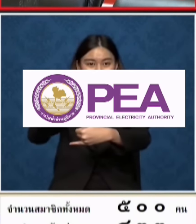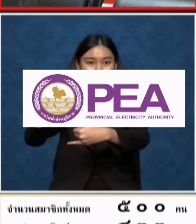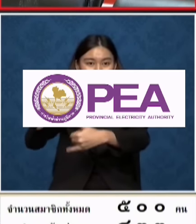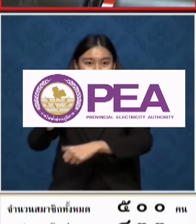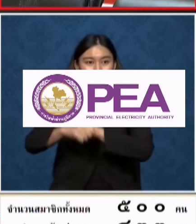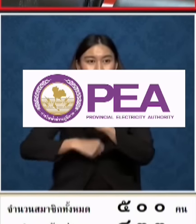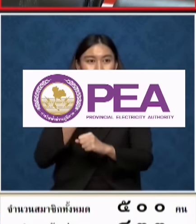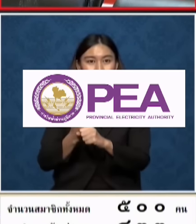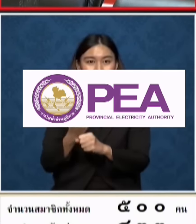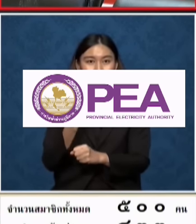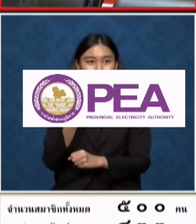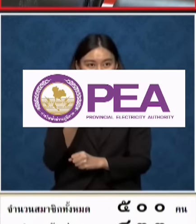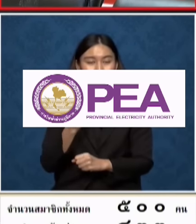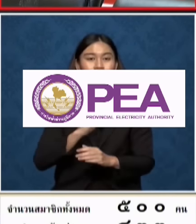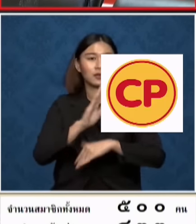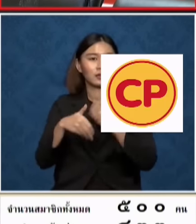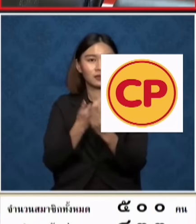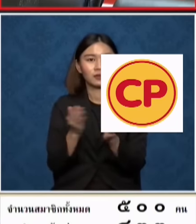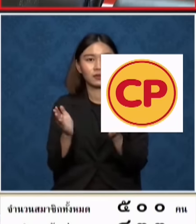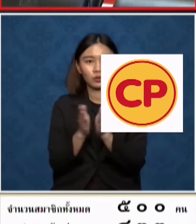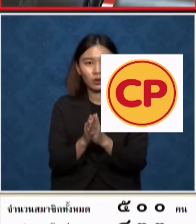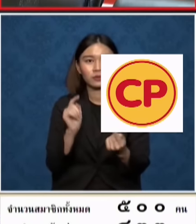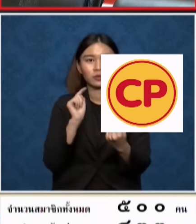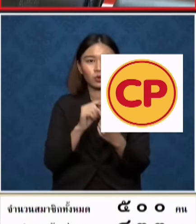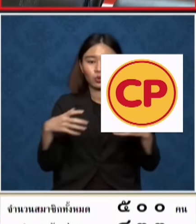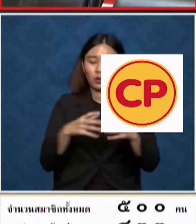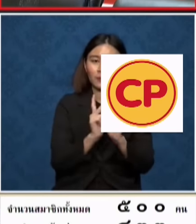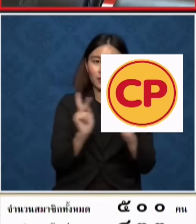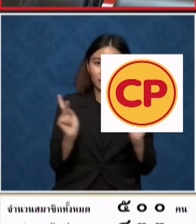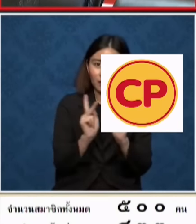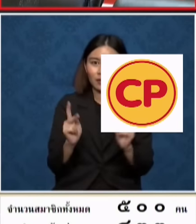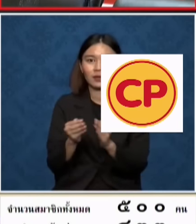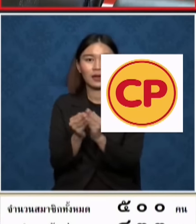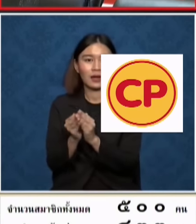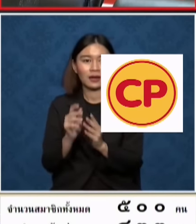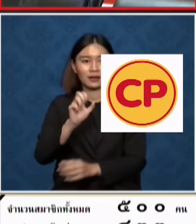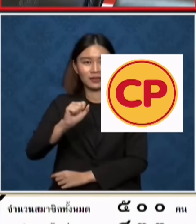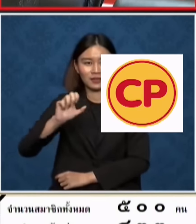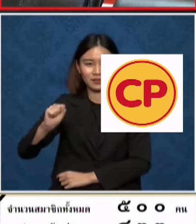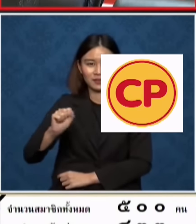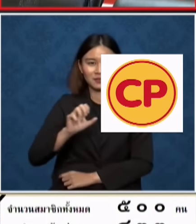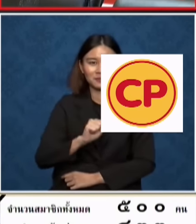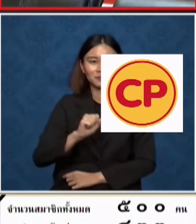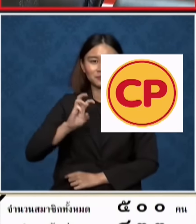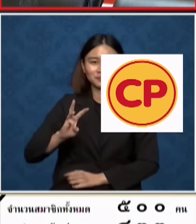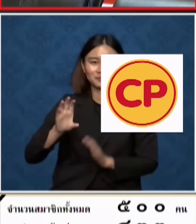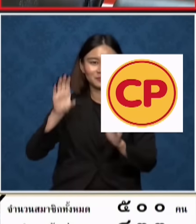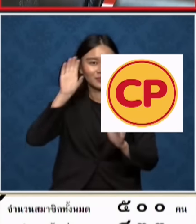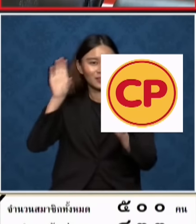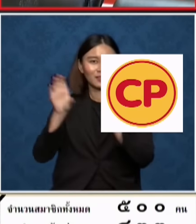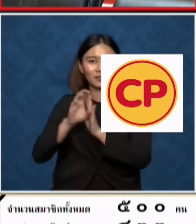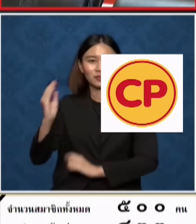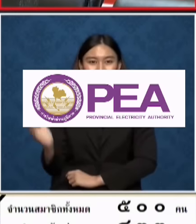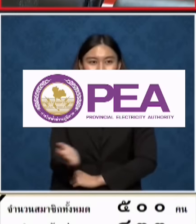ต่อหัวต่อคนเนี่ยโอ้ตกวันละ 1,000 บาทหรือว่าปีละ100ล้านบาททั้งอาหารสอสอเอ่ยสว